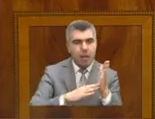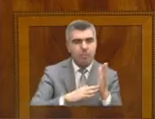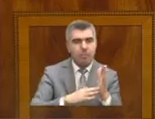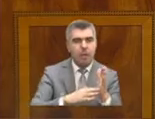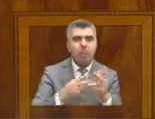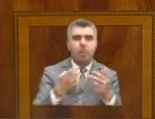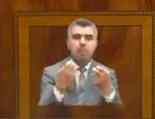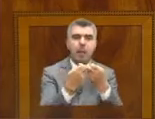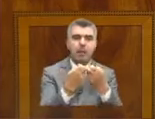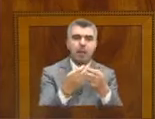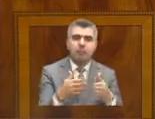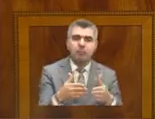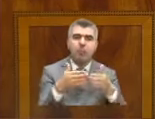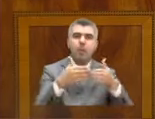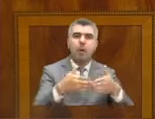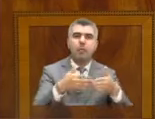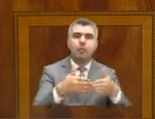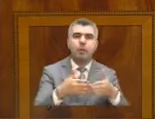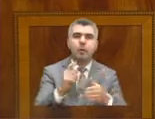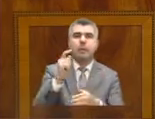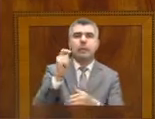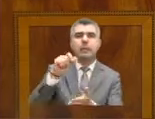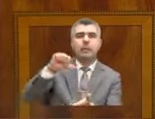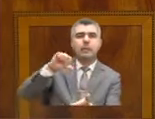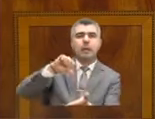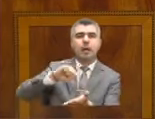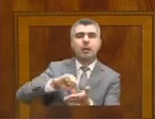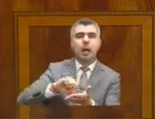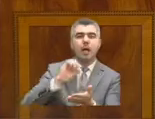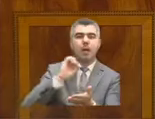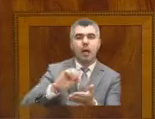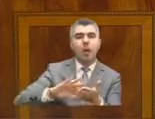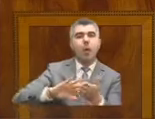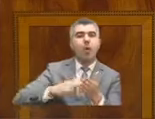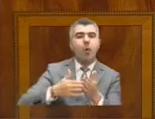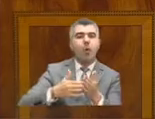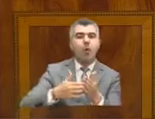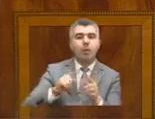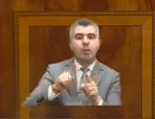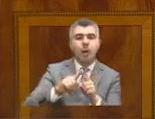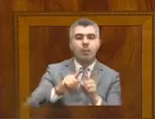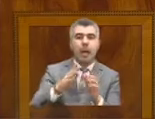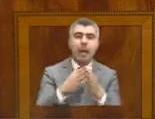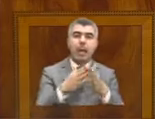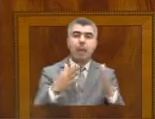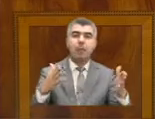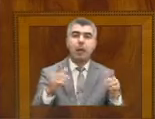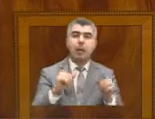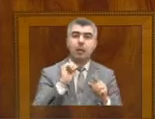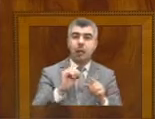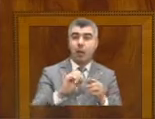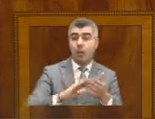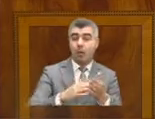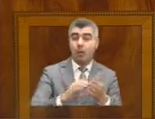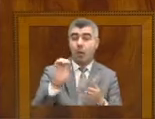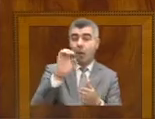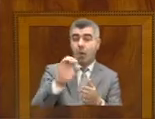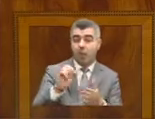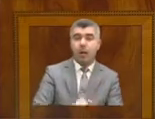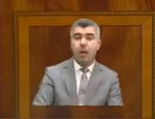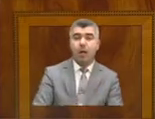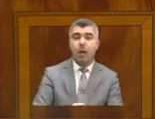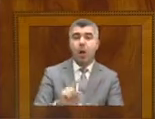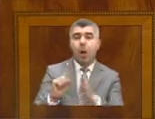طنجة المتوسط الذي يعتبر أكبر منصة للحاويات في البحر الأبيض المتوسط وإطلاق أول